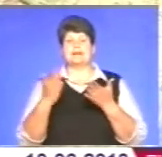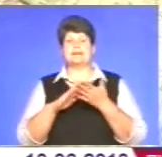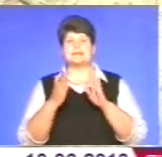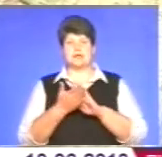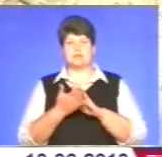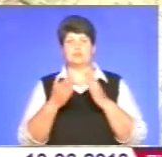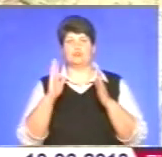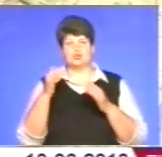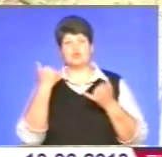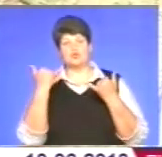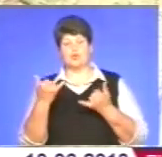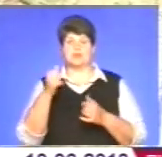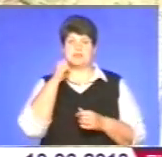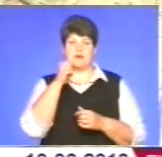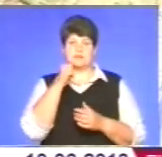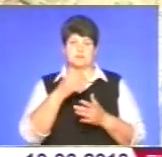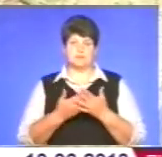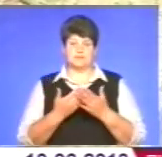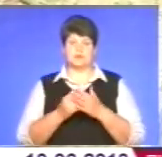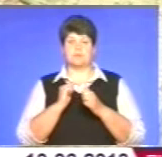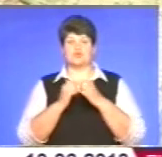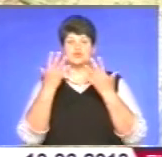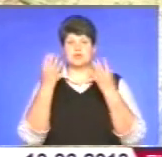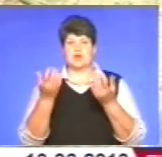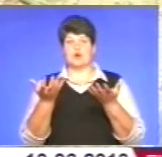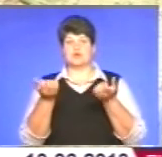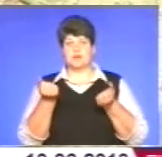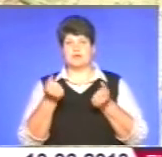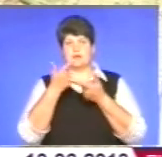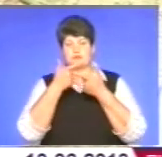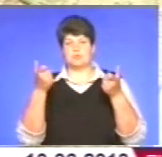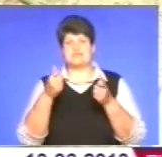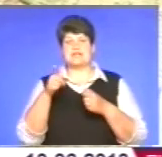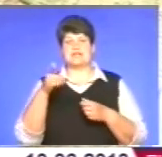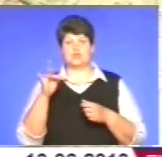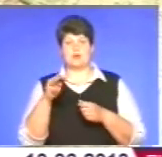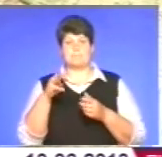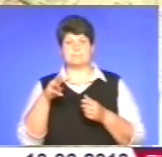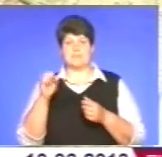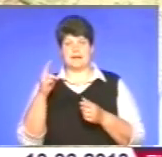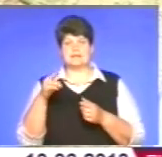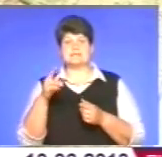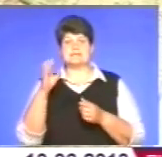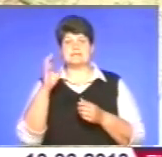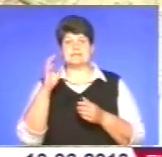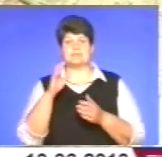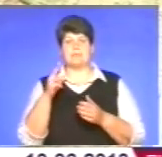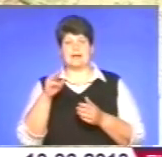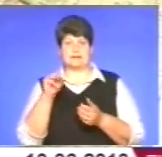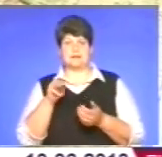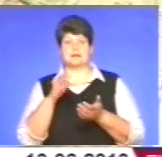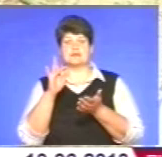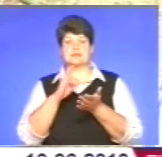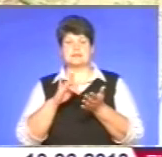буде сьогодні чи завтра. Ми щоденно отримуємо інформацію від гідрометцентру. Доводимо її по